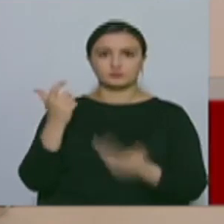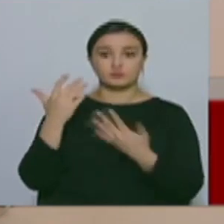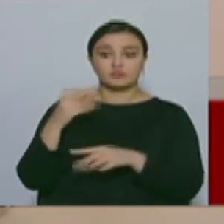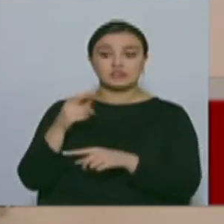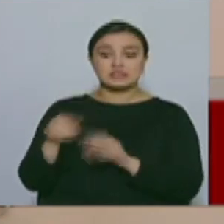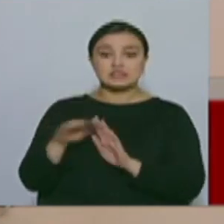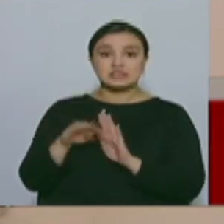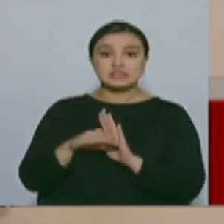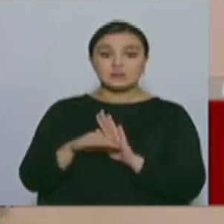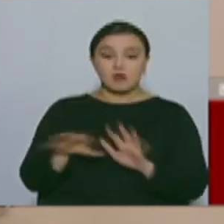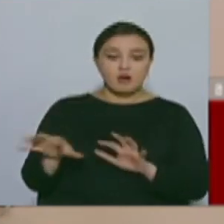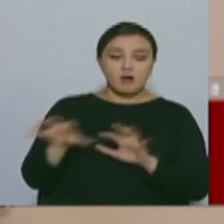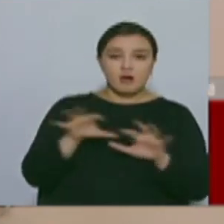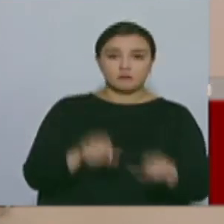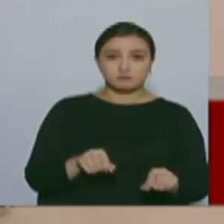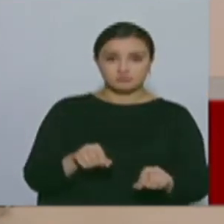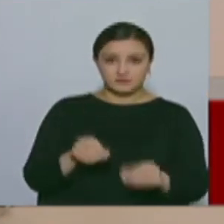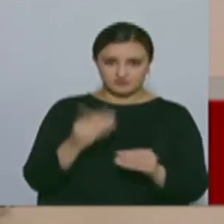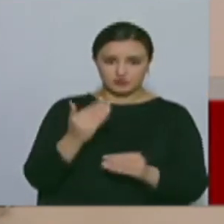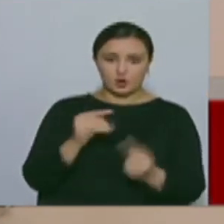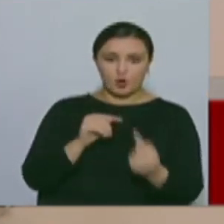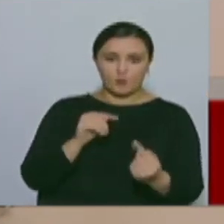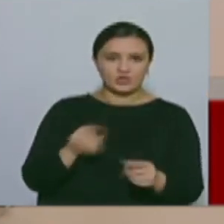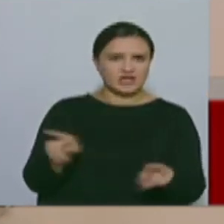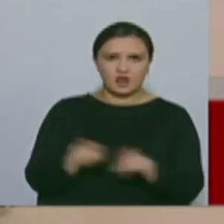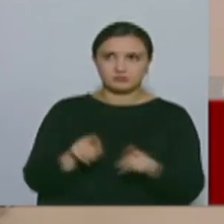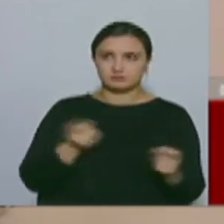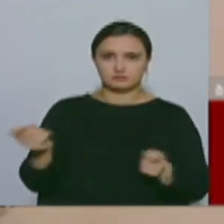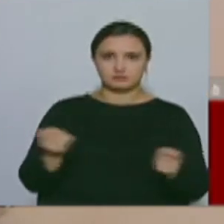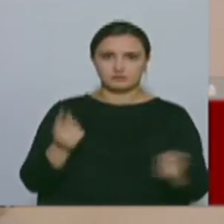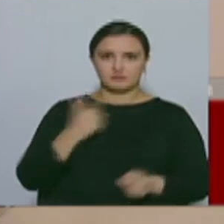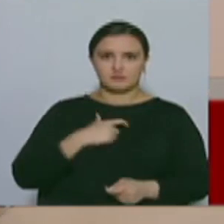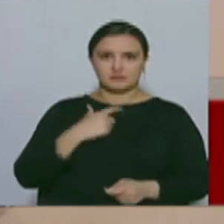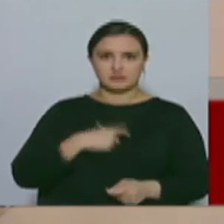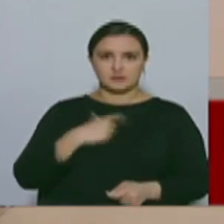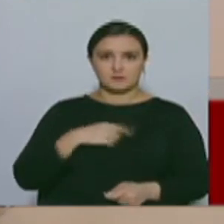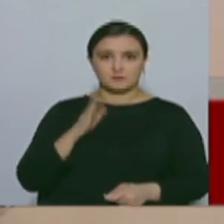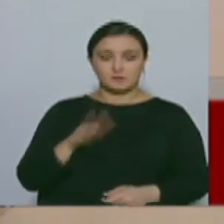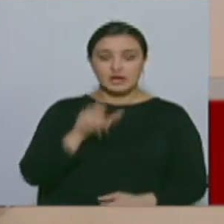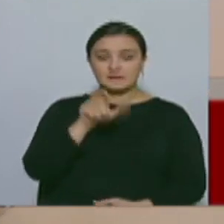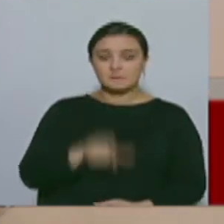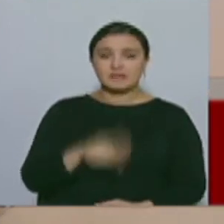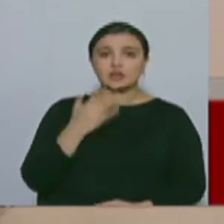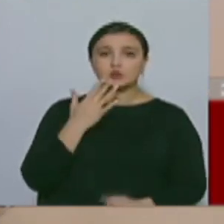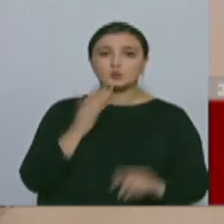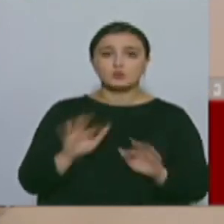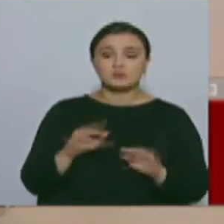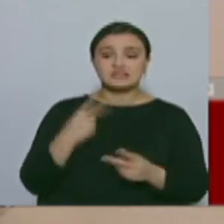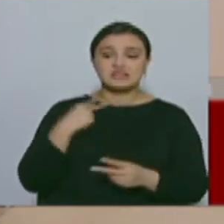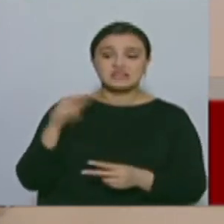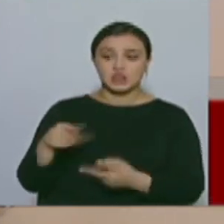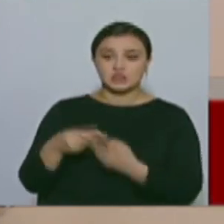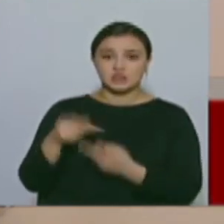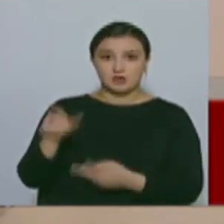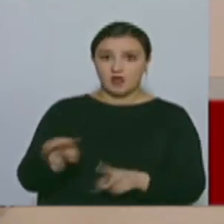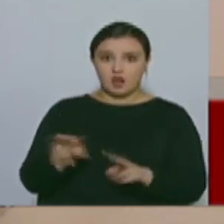ამ სისტემის პატრონი აღმოჩნდეს შენი ოპონენტი, ნაციონალური მოძრაობა, კონკრეტულად ის ადამიანი, რომელიც შენ ახლა გიზის ციხეში. და